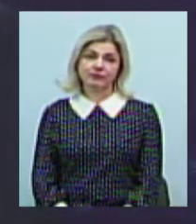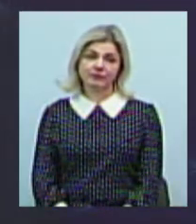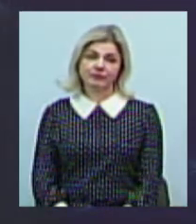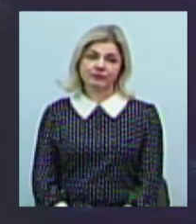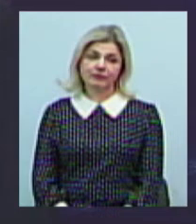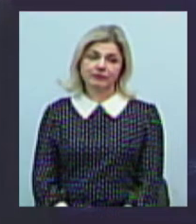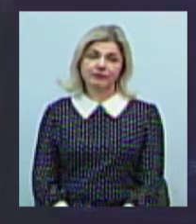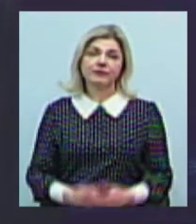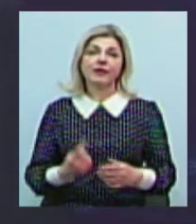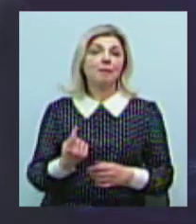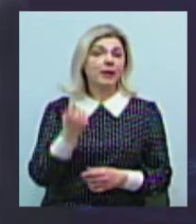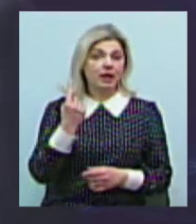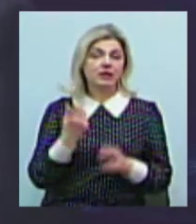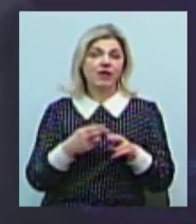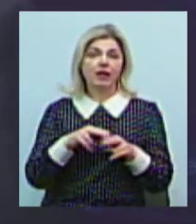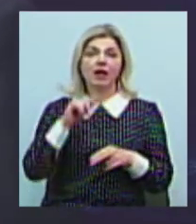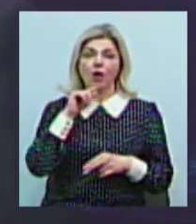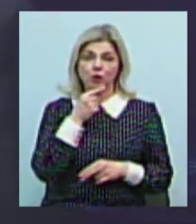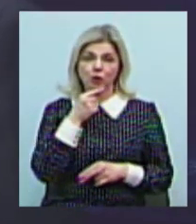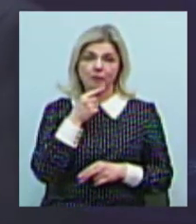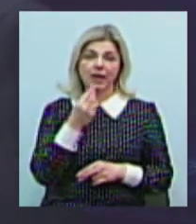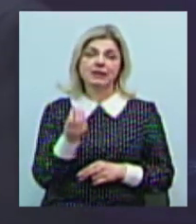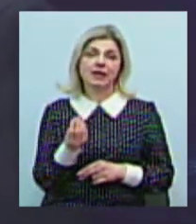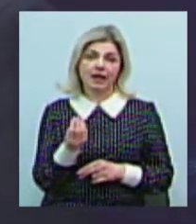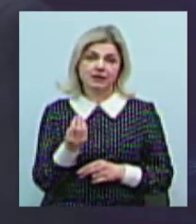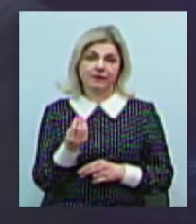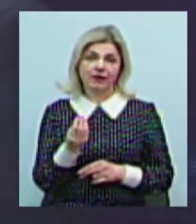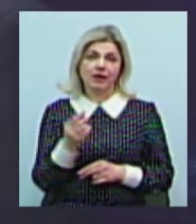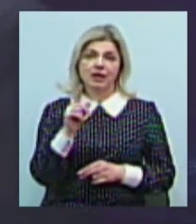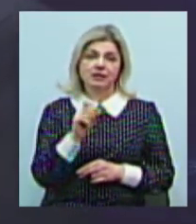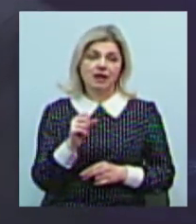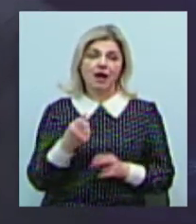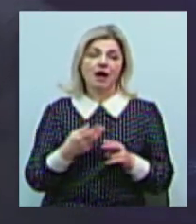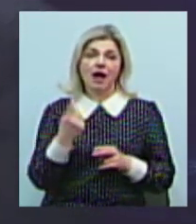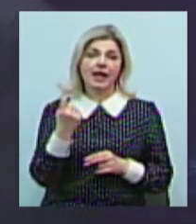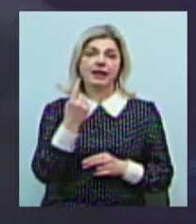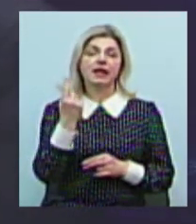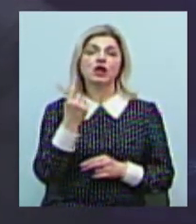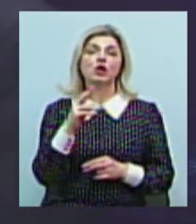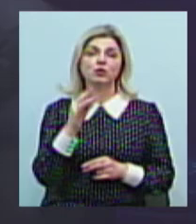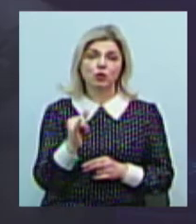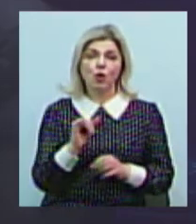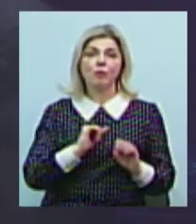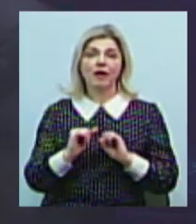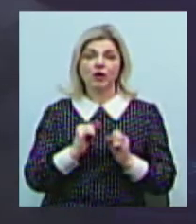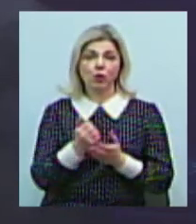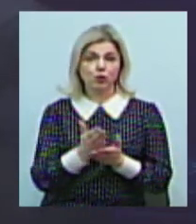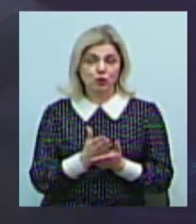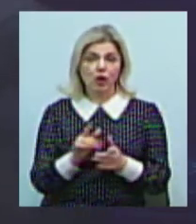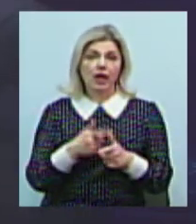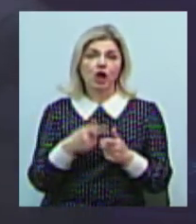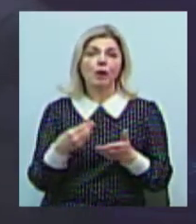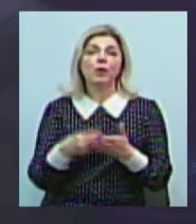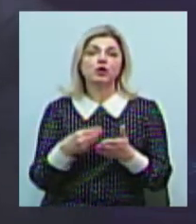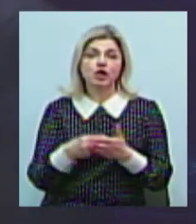прежде всего, це економія средств за единицу управленческой услуги, і бюджет